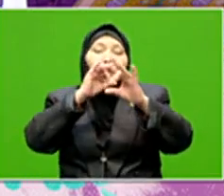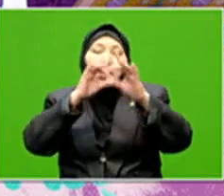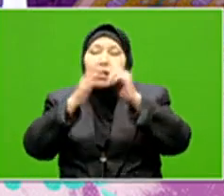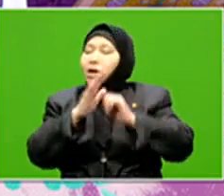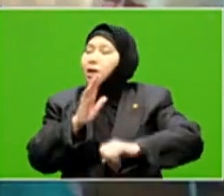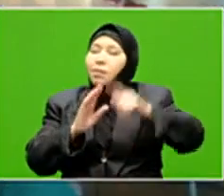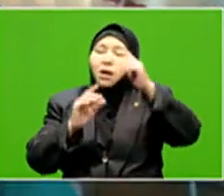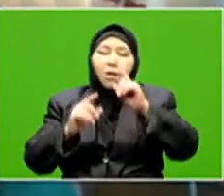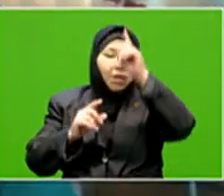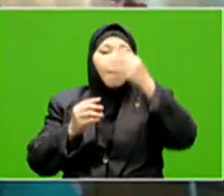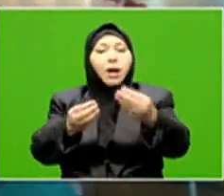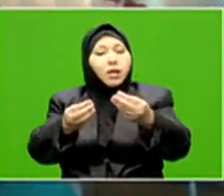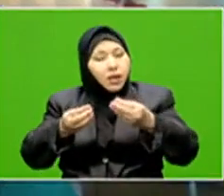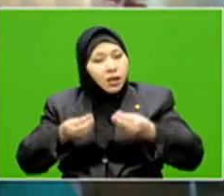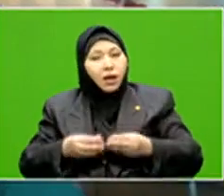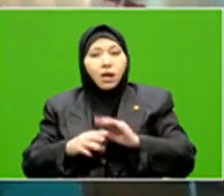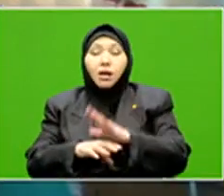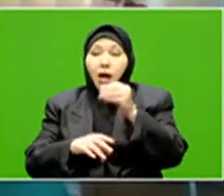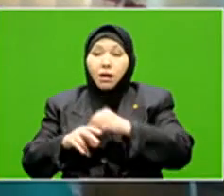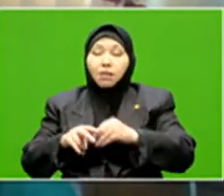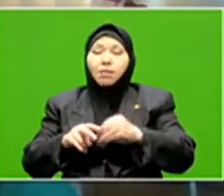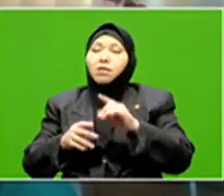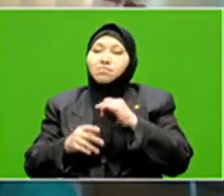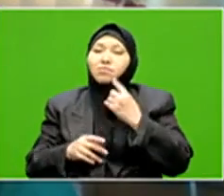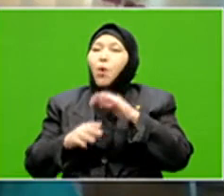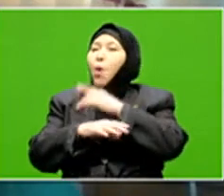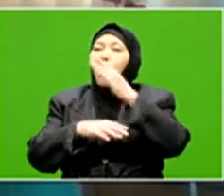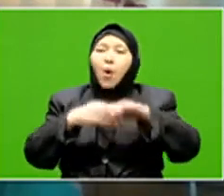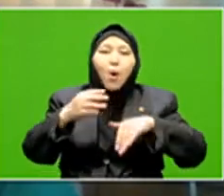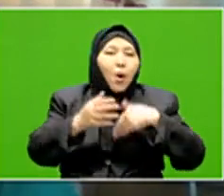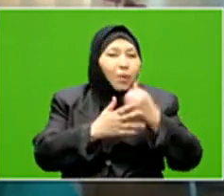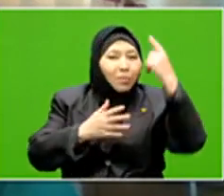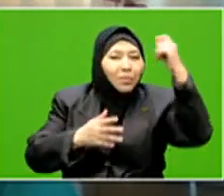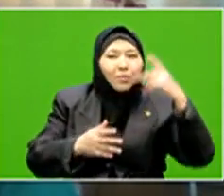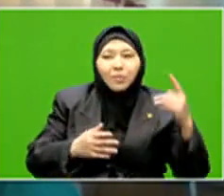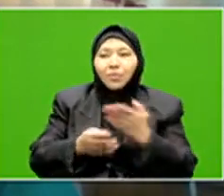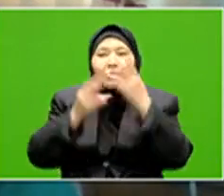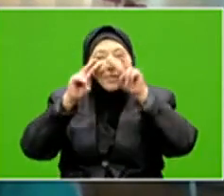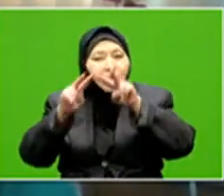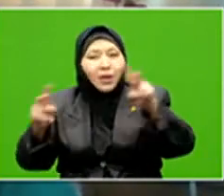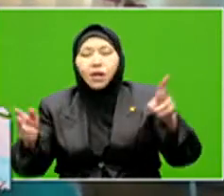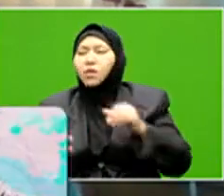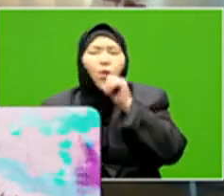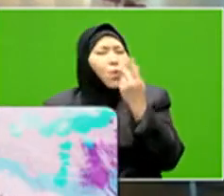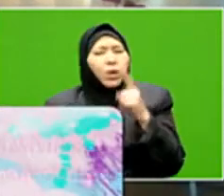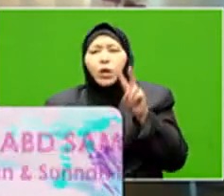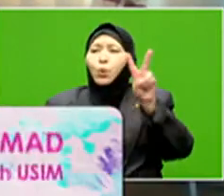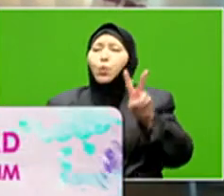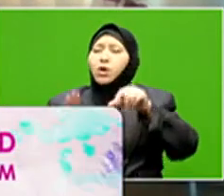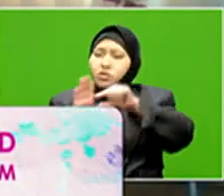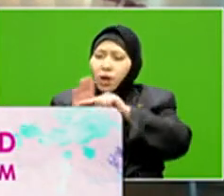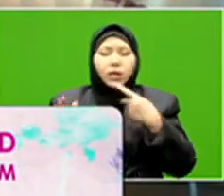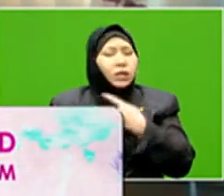Allah berikan. Para penonton yang dirahmati Allah sekalian, sebenarnya bukan takat dua surah ini. Kita sebenarnya